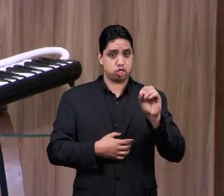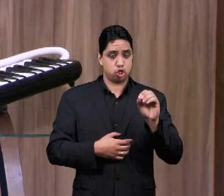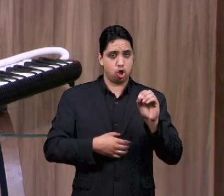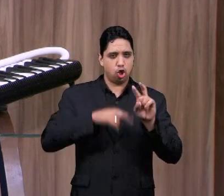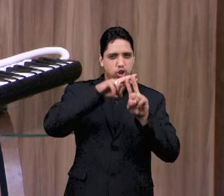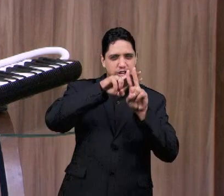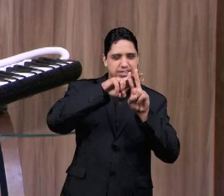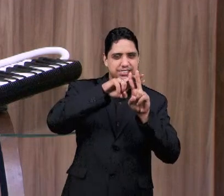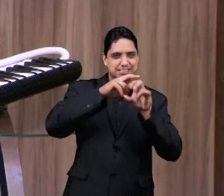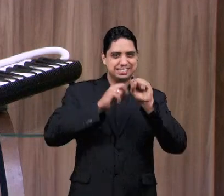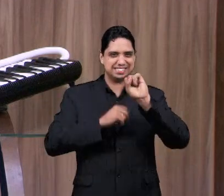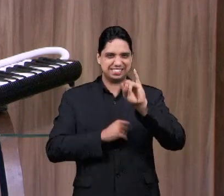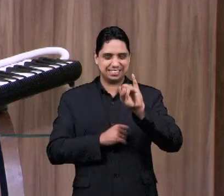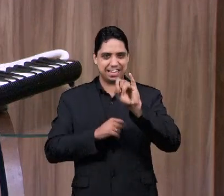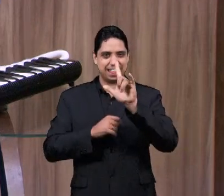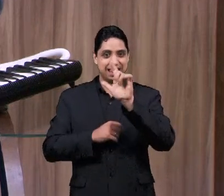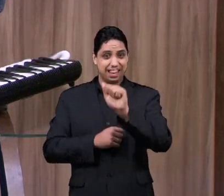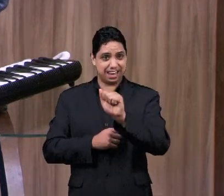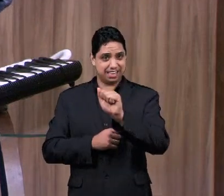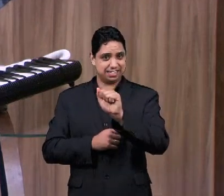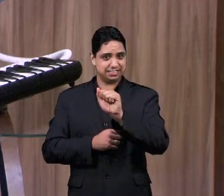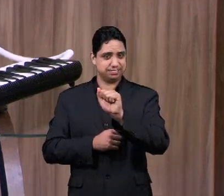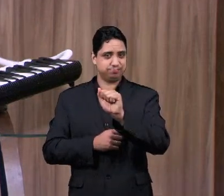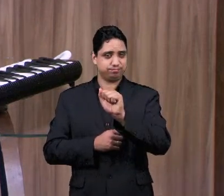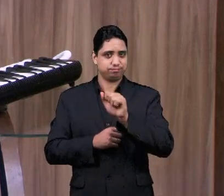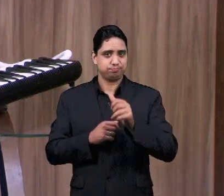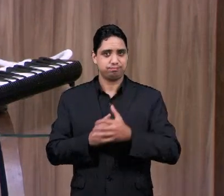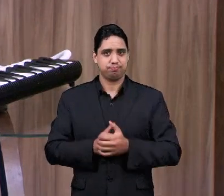do dièse, si, la.